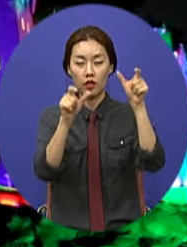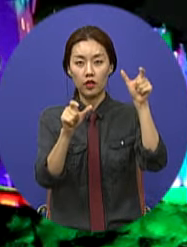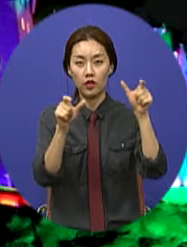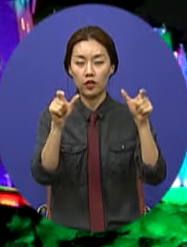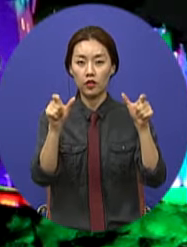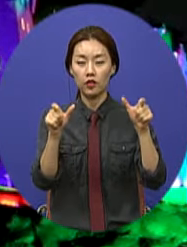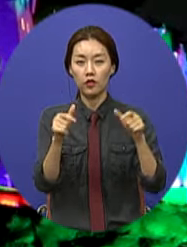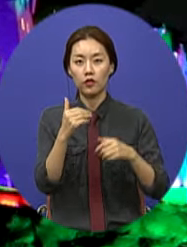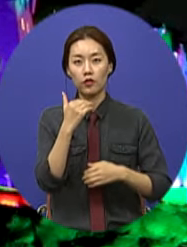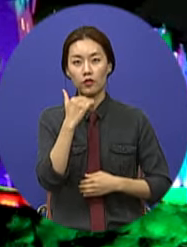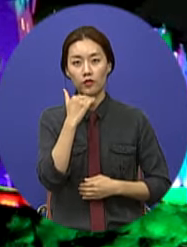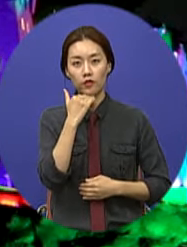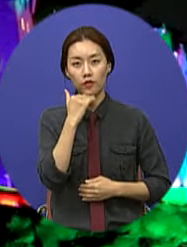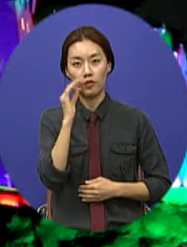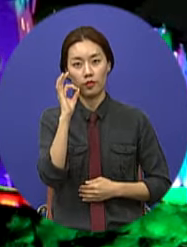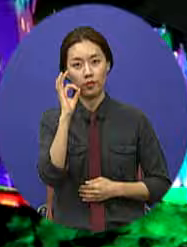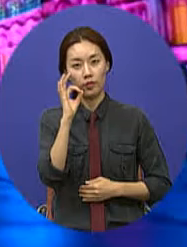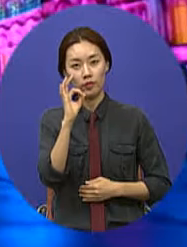깃해요